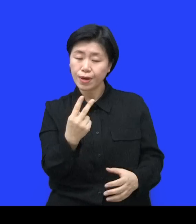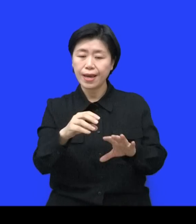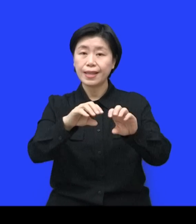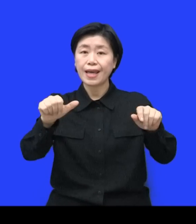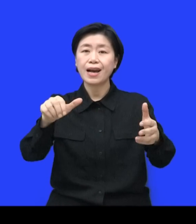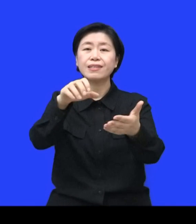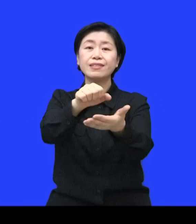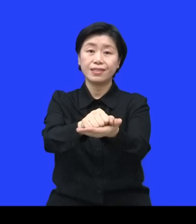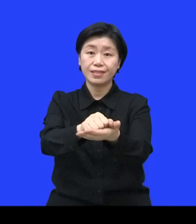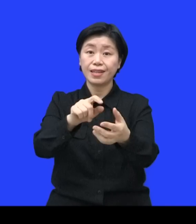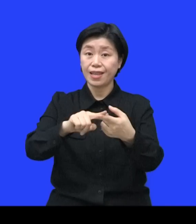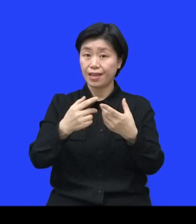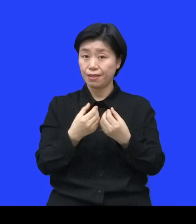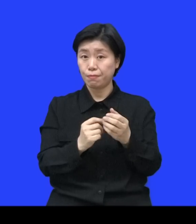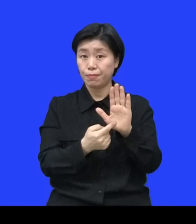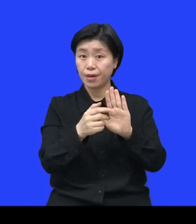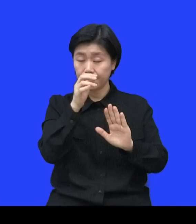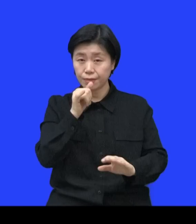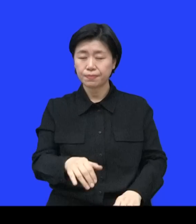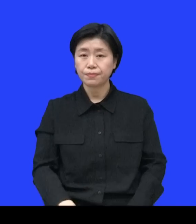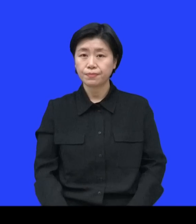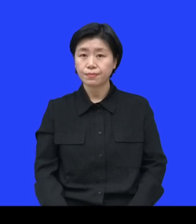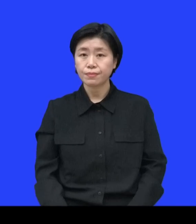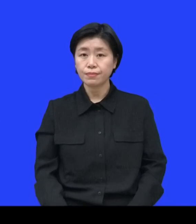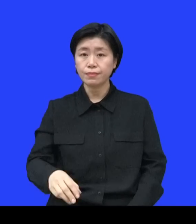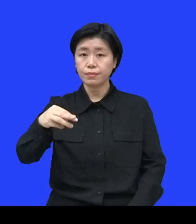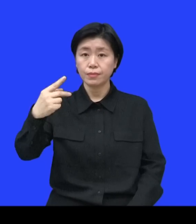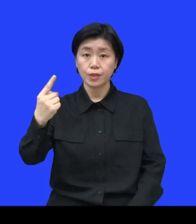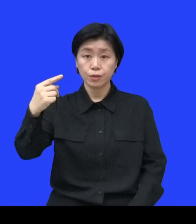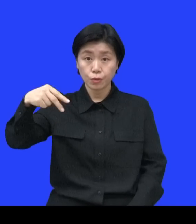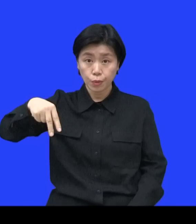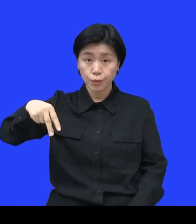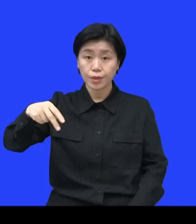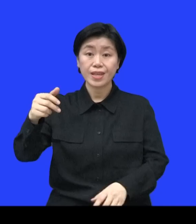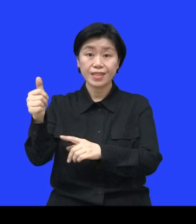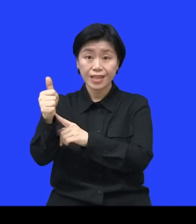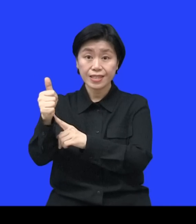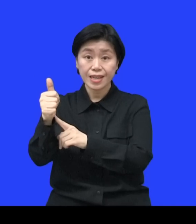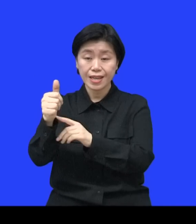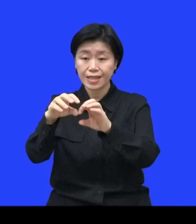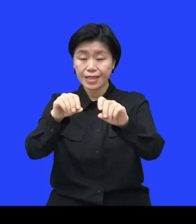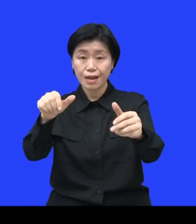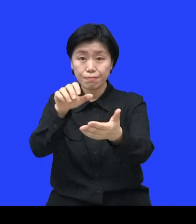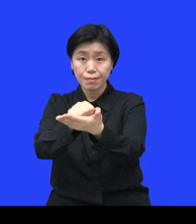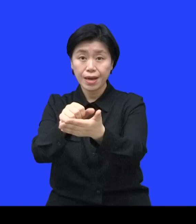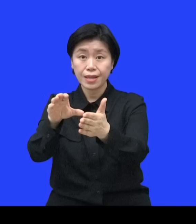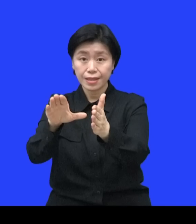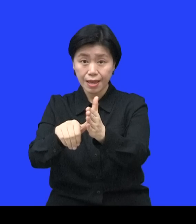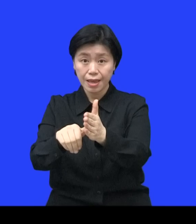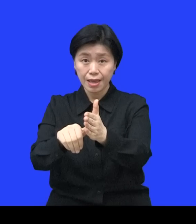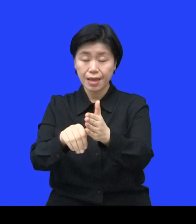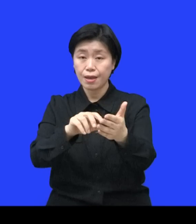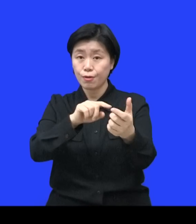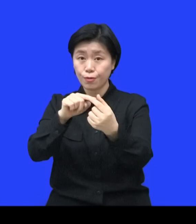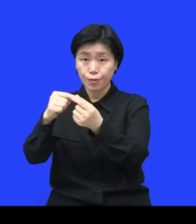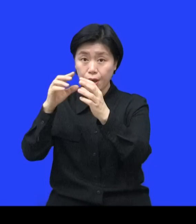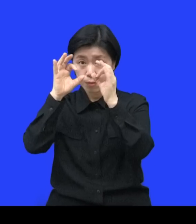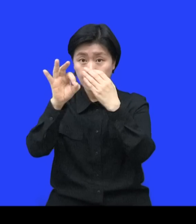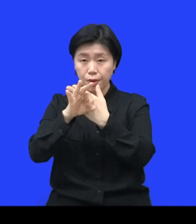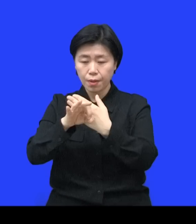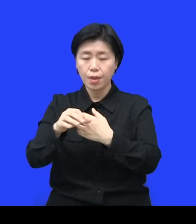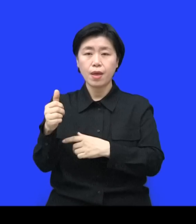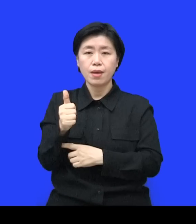롯이 그때 당시 자기 땅을 선택할 때 네. 그 구절을 읽어보면 롯이 눈을 들어서